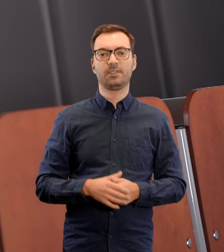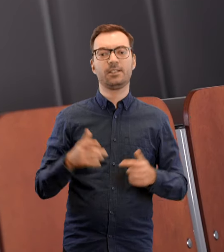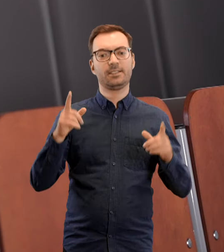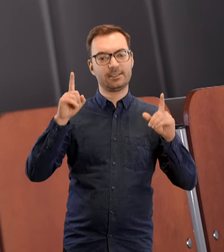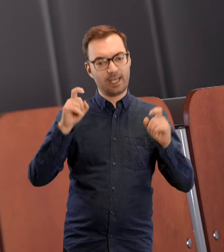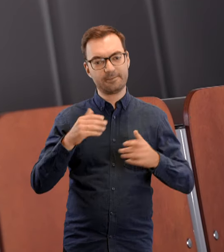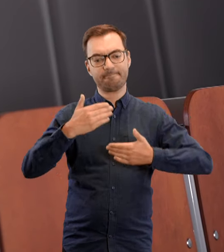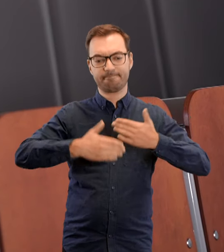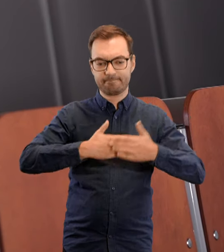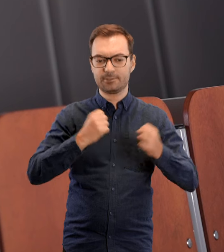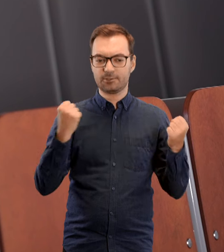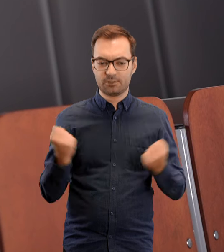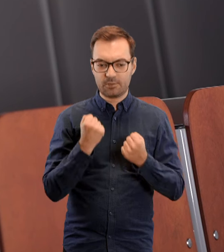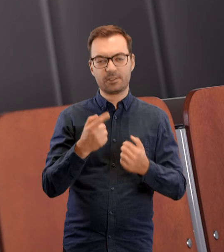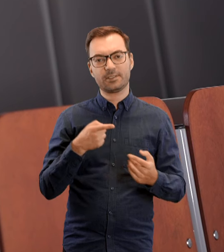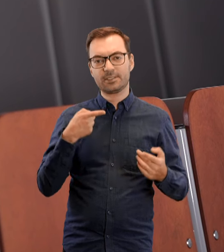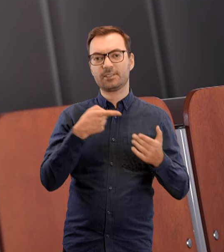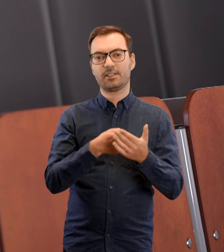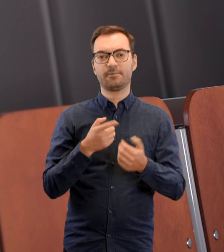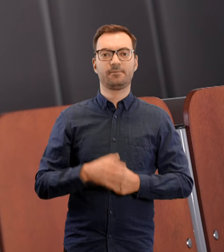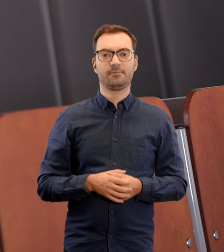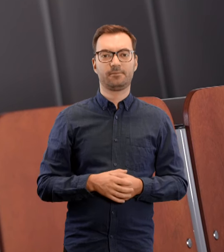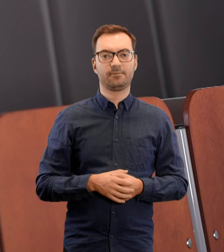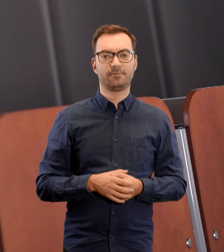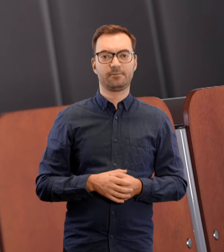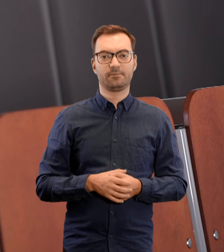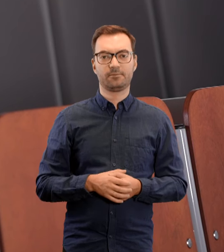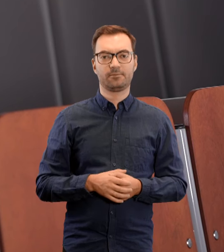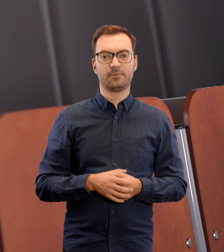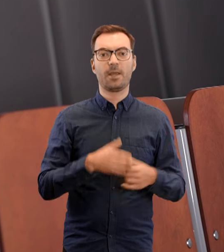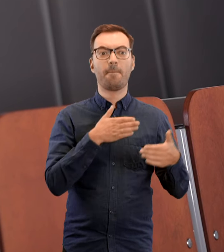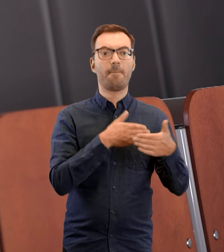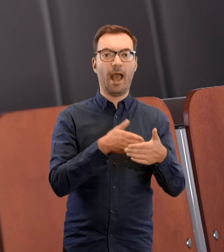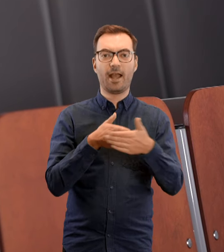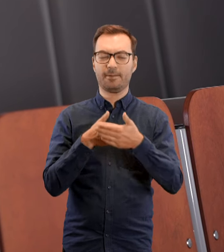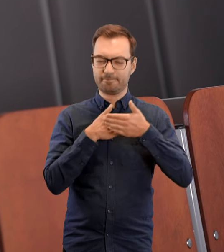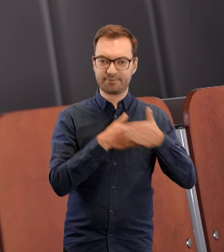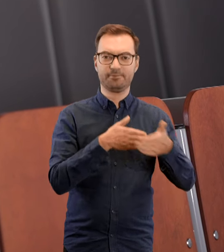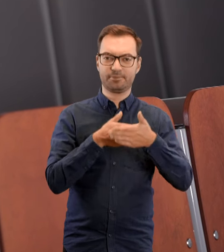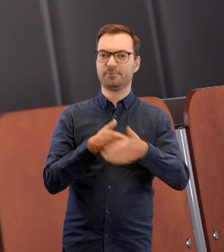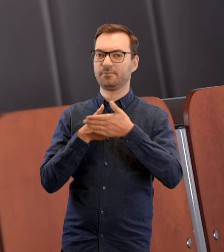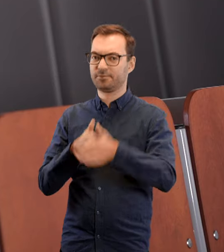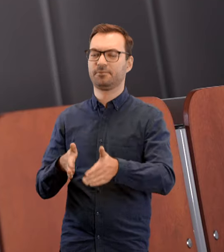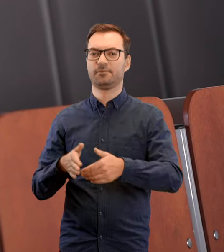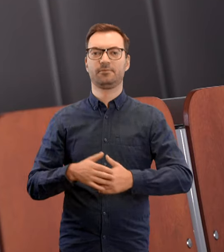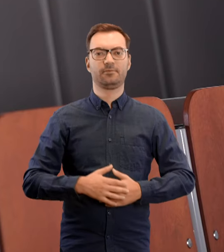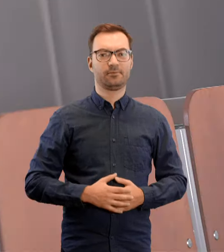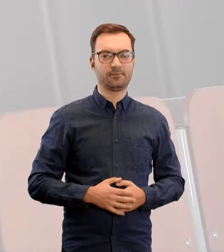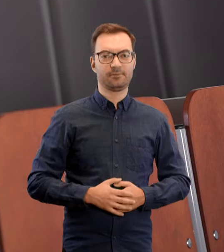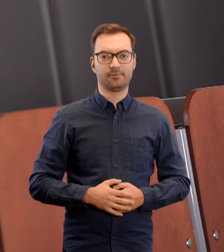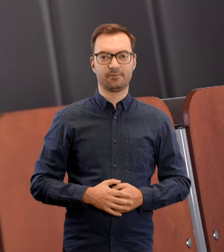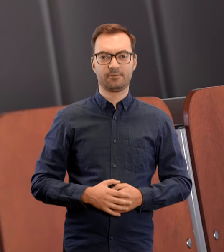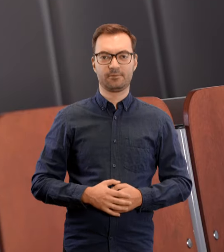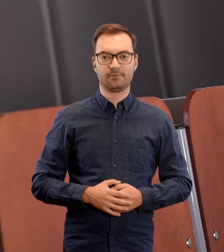oraz działanie na rzecz usuwania wszelakiego rodzaju barier w dostępności osób z